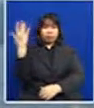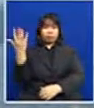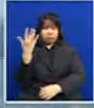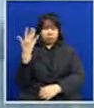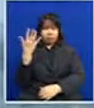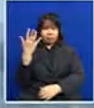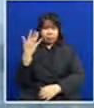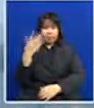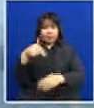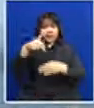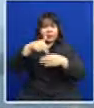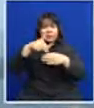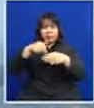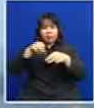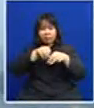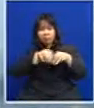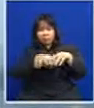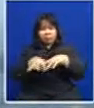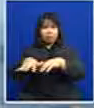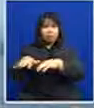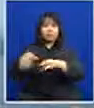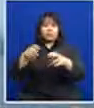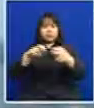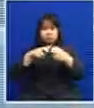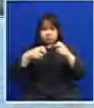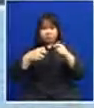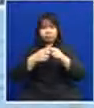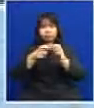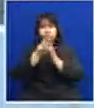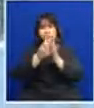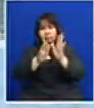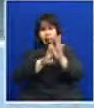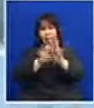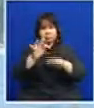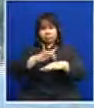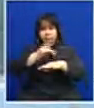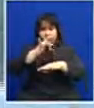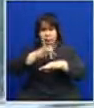นรั่วไหลลงสู่ท้องทะเลสร้างมลพิษทำลายระบบนิเวศ